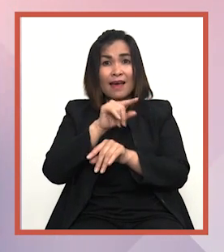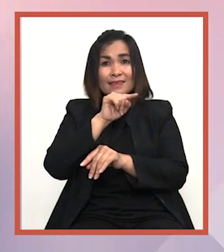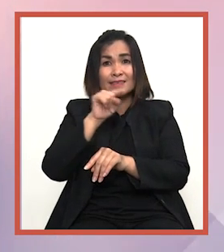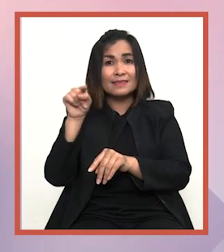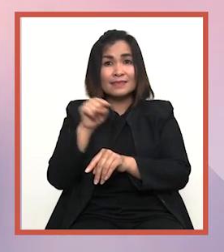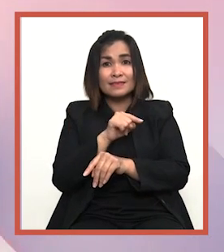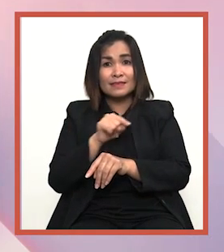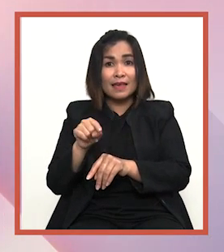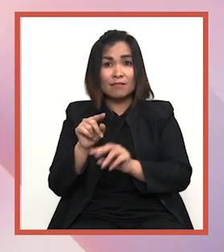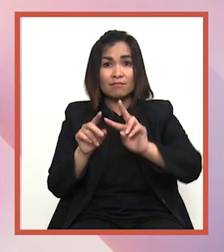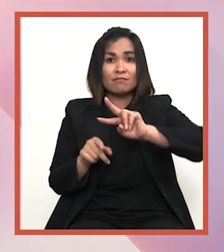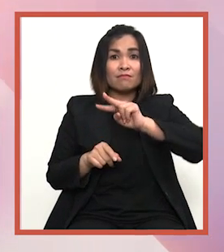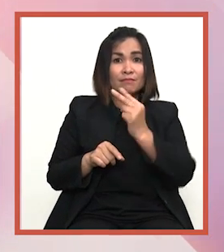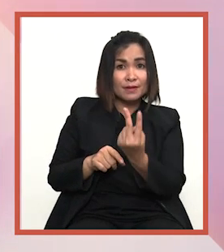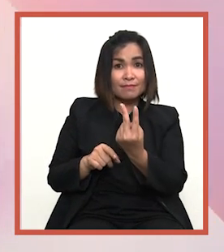ครับ